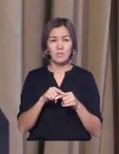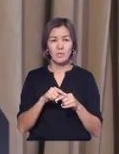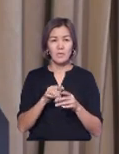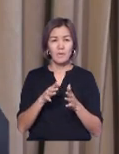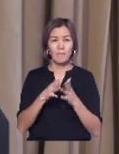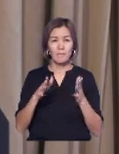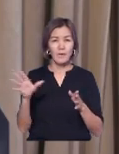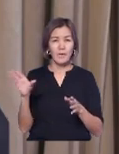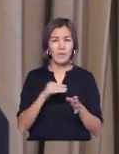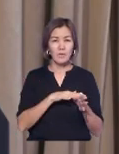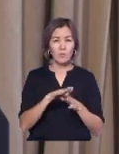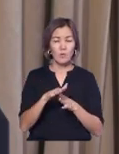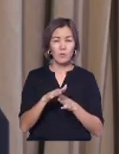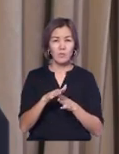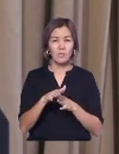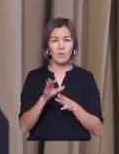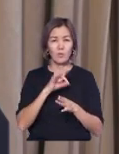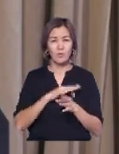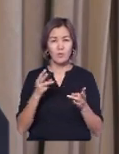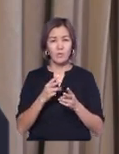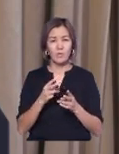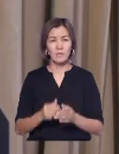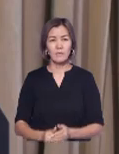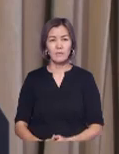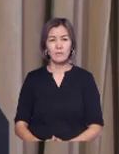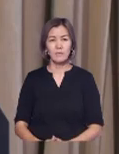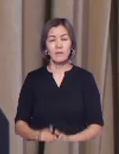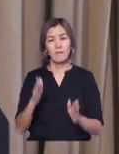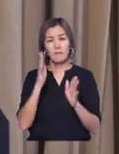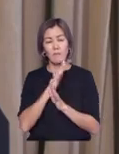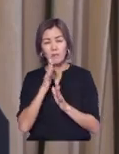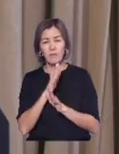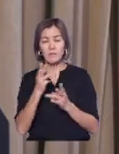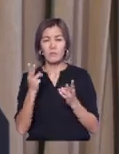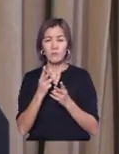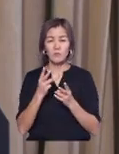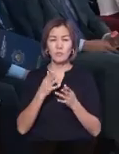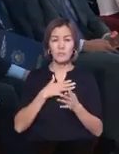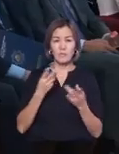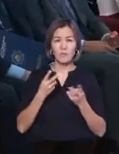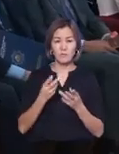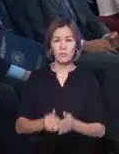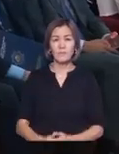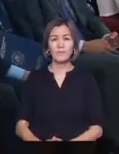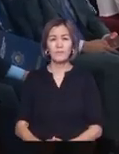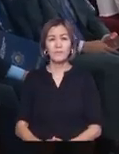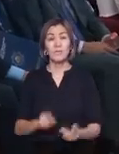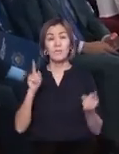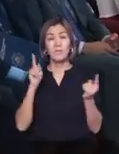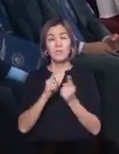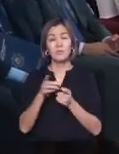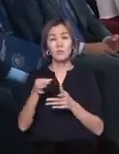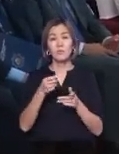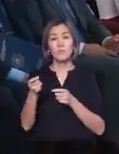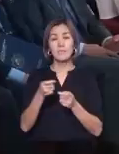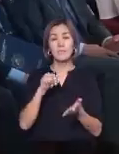дұрыс десек, су барлығымызға жетеді. Артығымен қалады. Табиғатқа да, мынау шаруашылықтарға да. Кездесуде жиналған қауым облыс